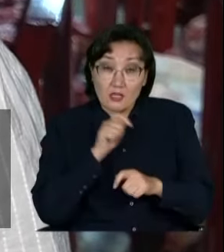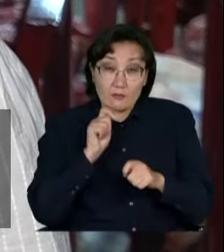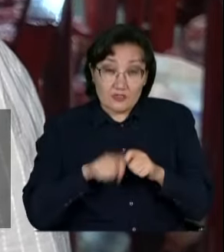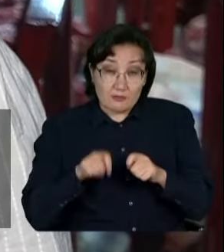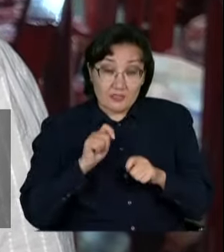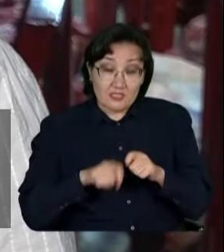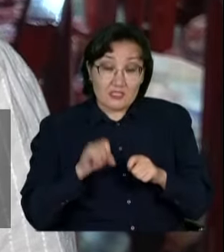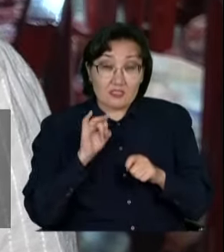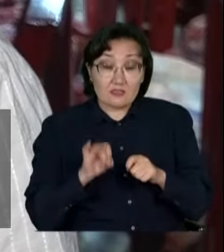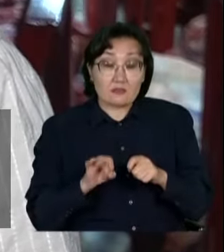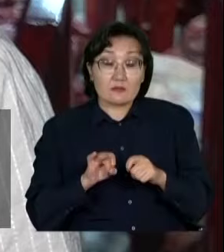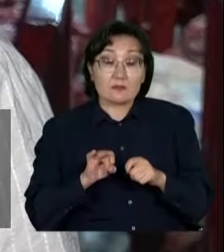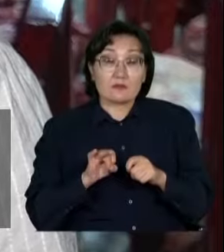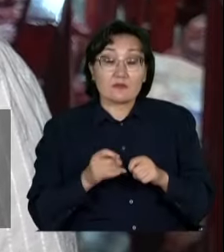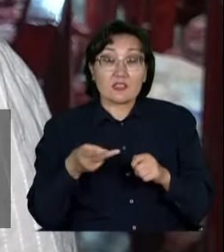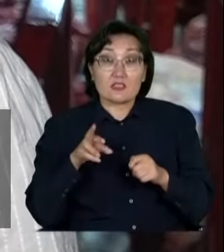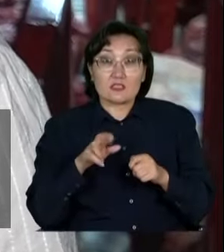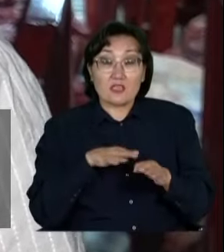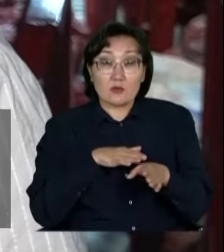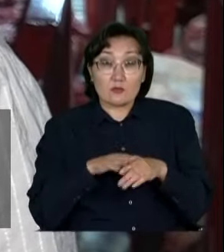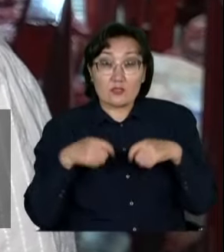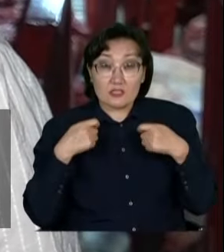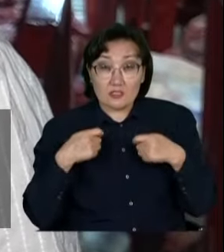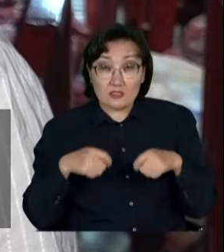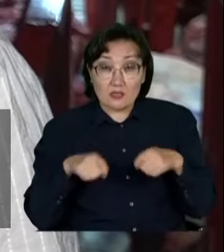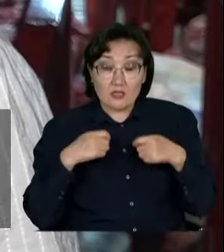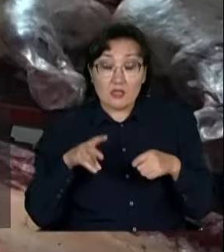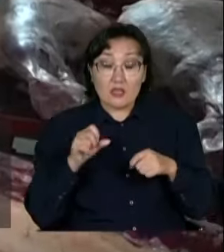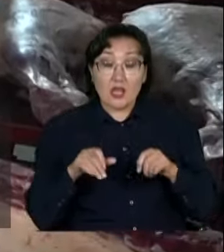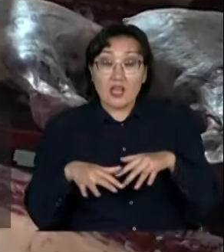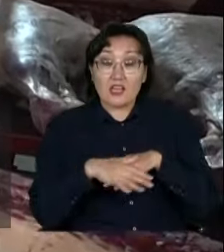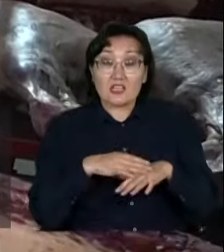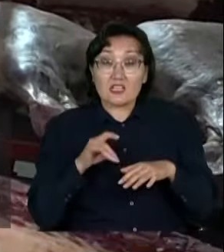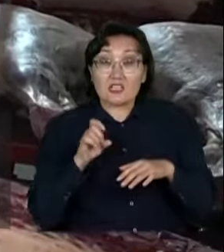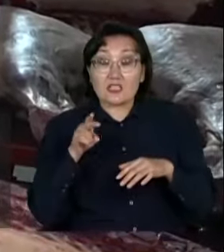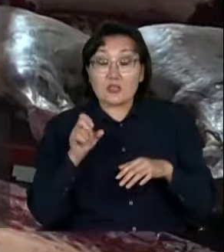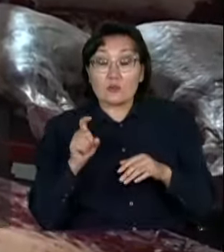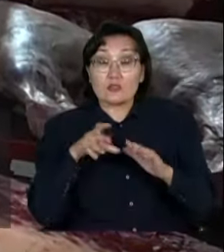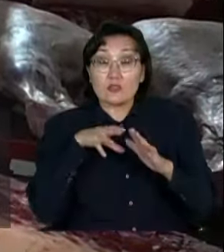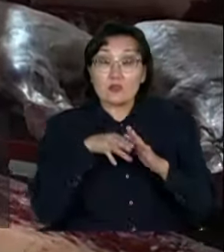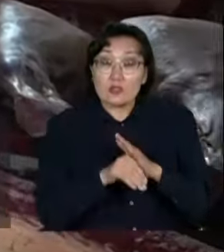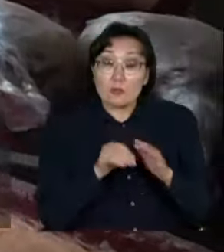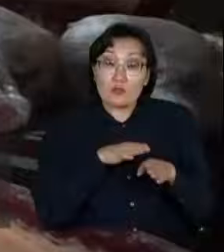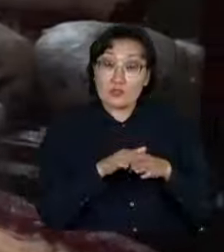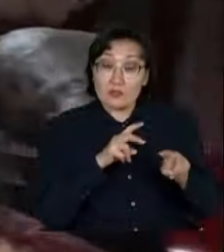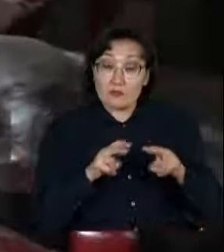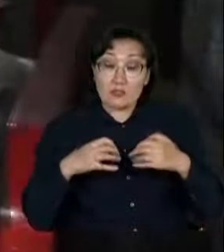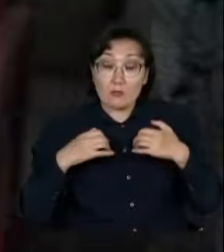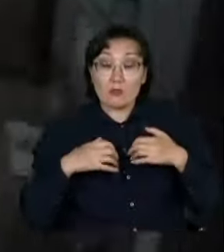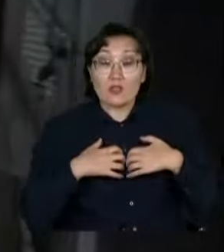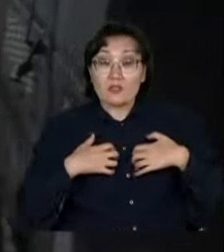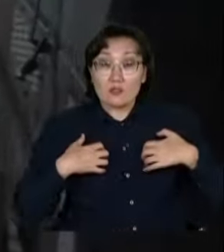экспертизы и для реализации уже на рынках. Внедрение системы полной прослеживаемости